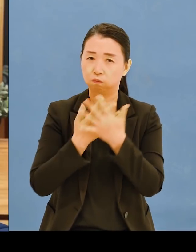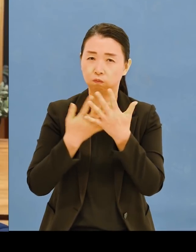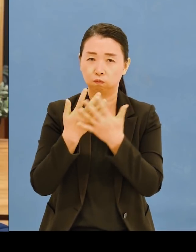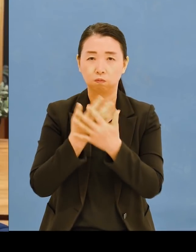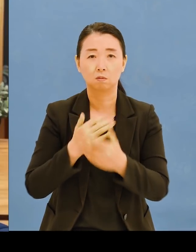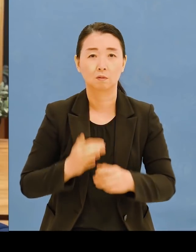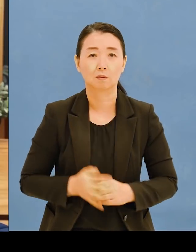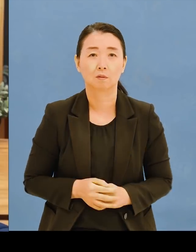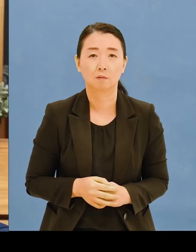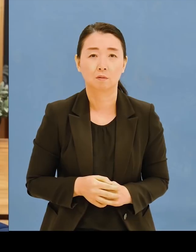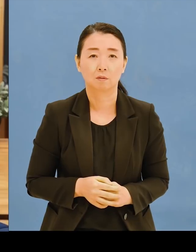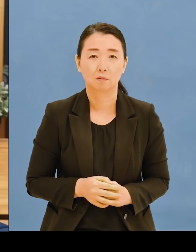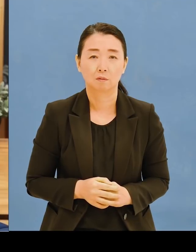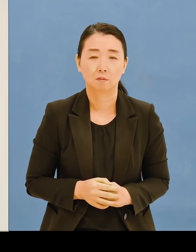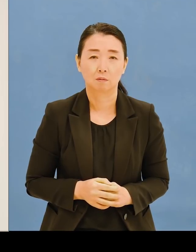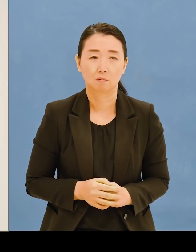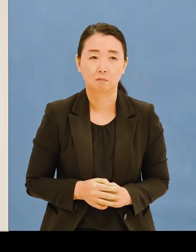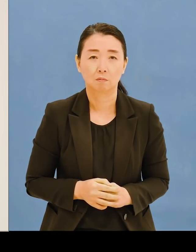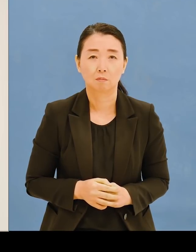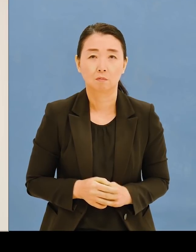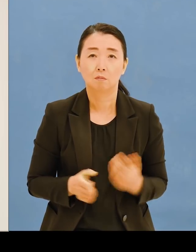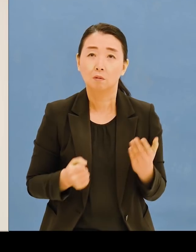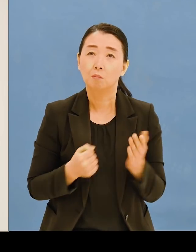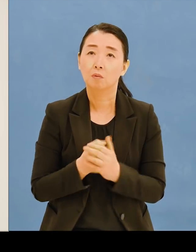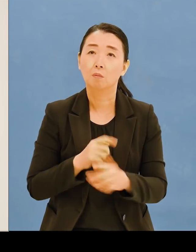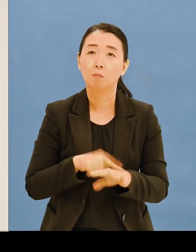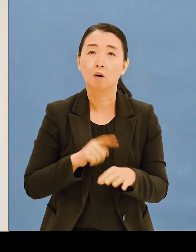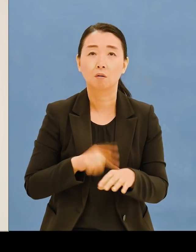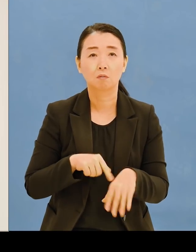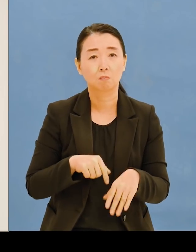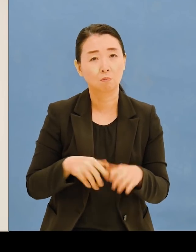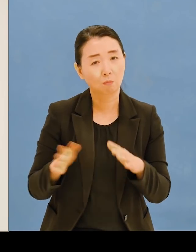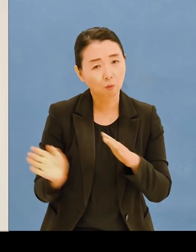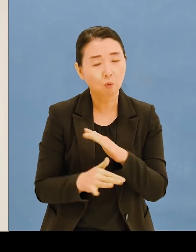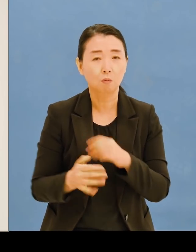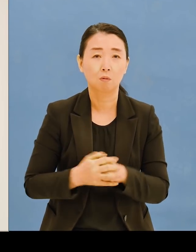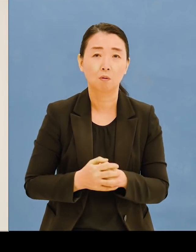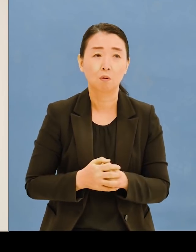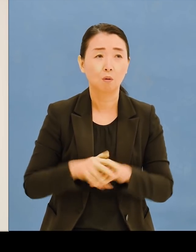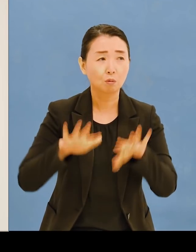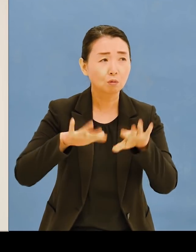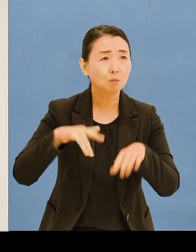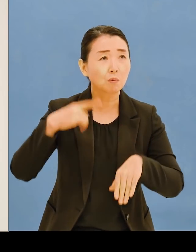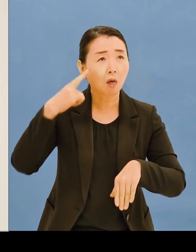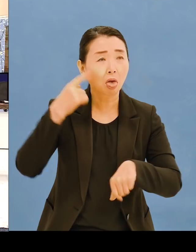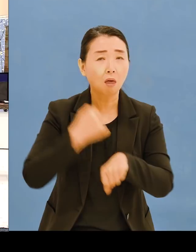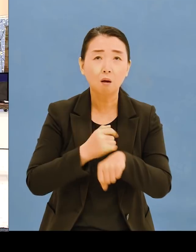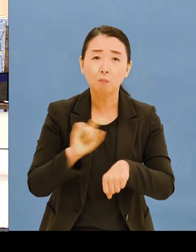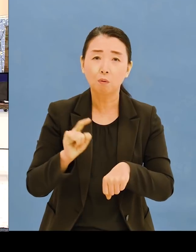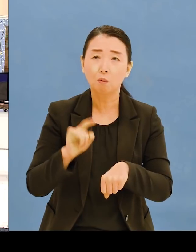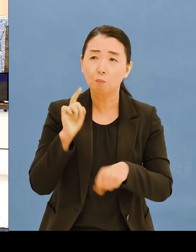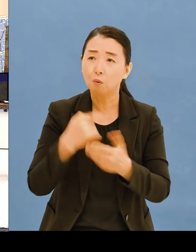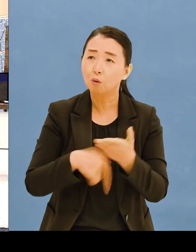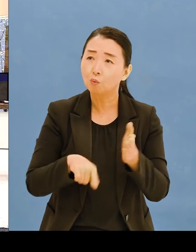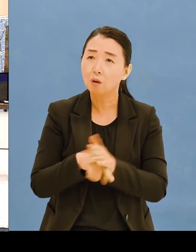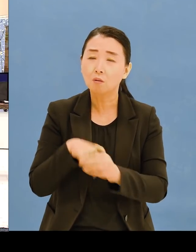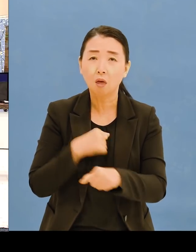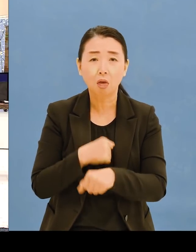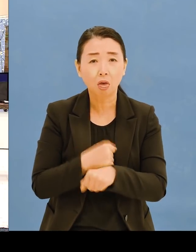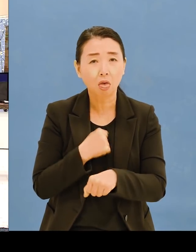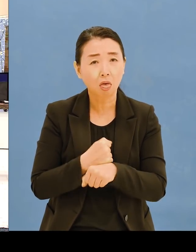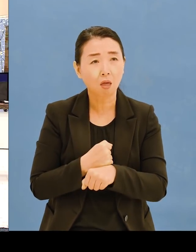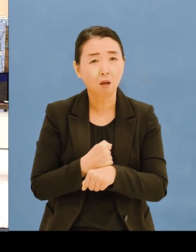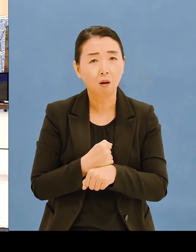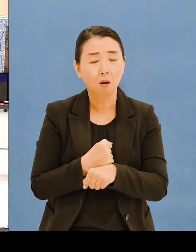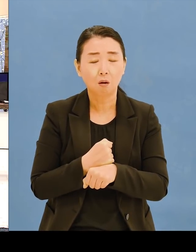거예요. 그러니까 그때 되게 공허하더라고요. 너무 내가 지금 뭐 하고 있는 거지? 뭘 위해서 이렇게 뭘 위해서 지금